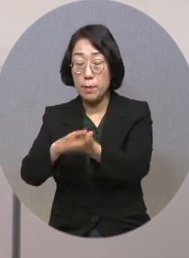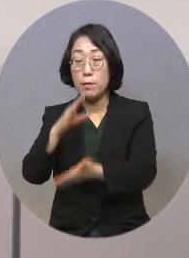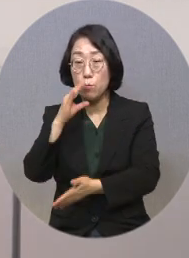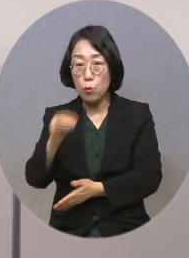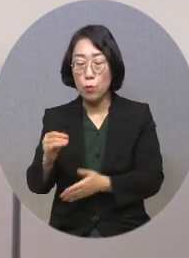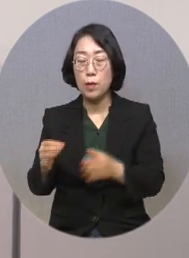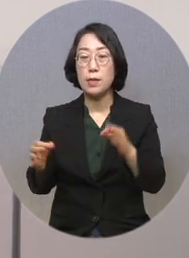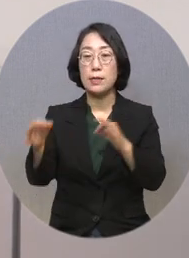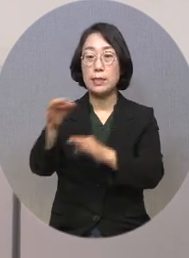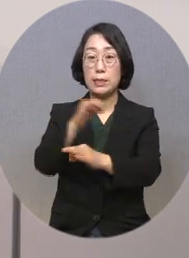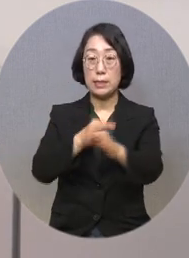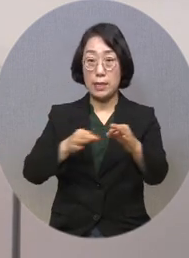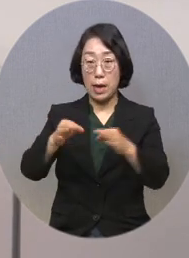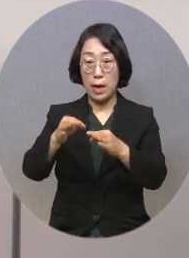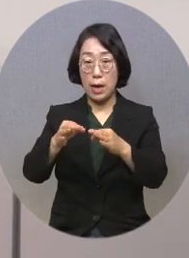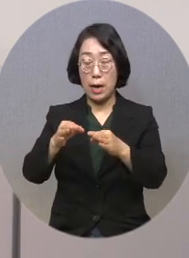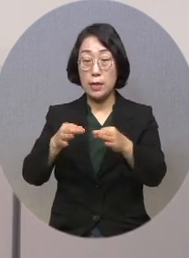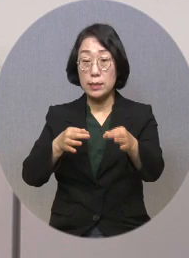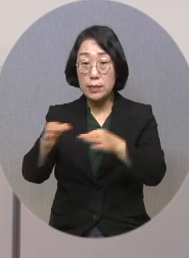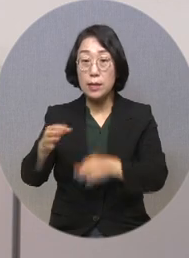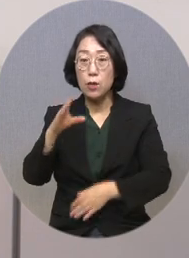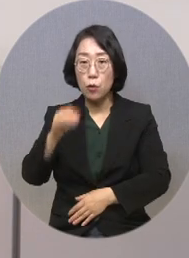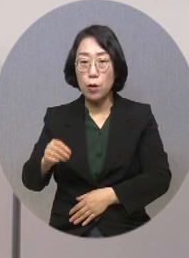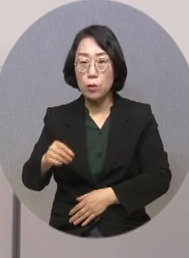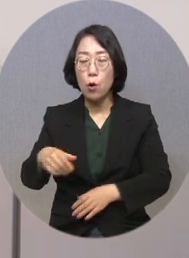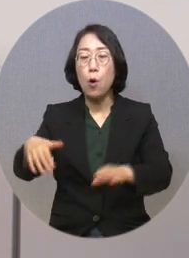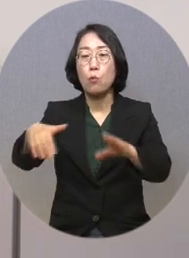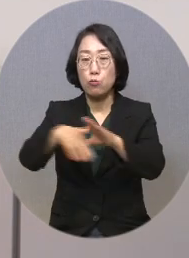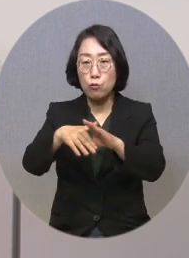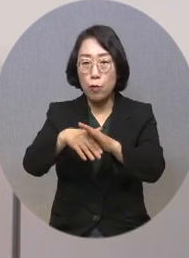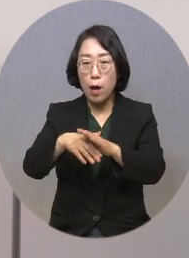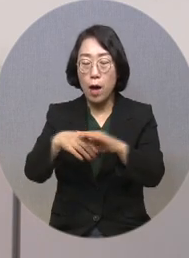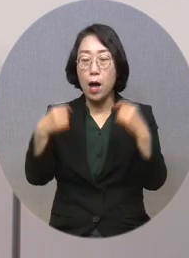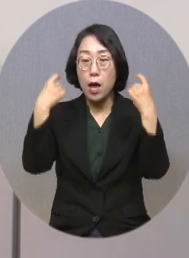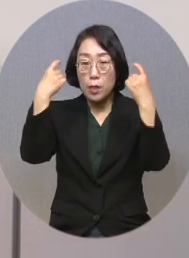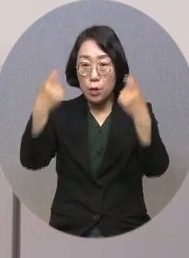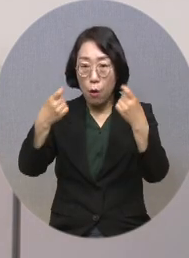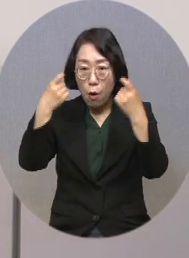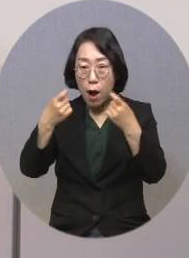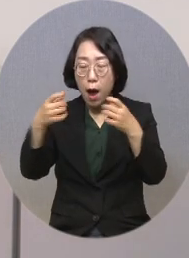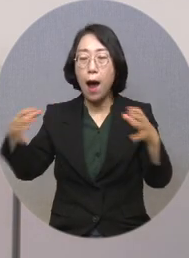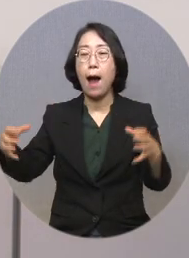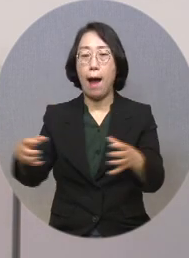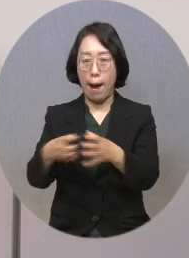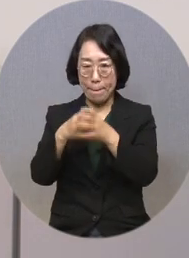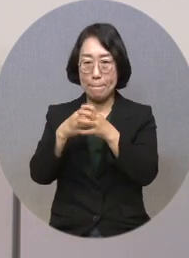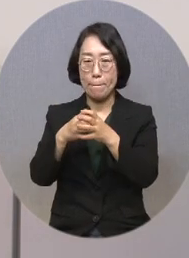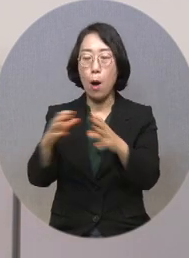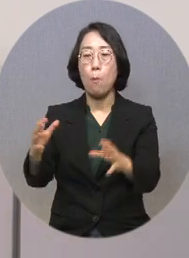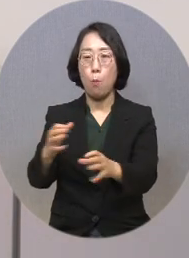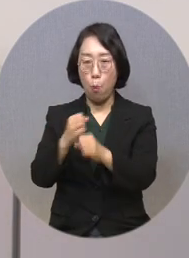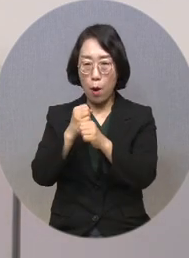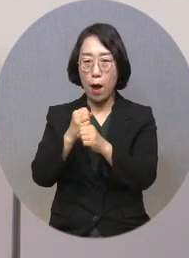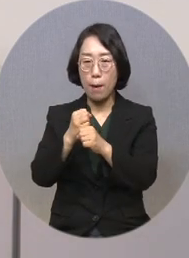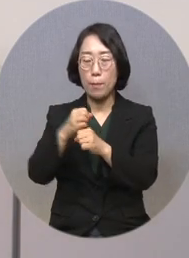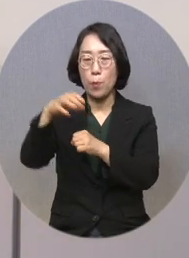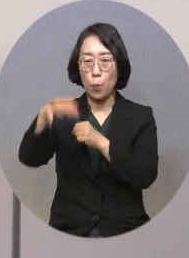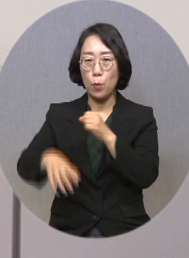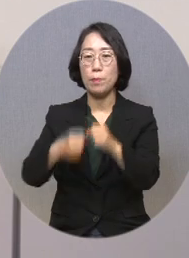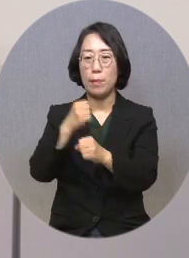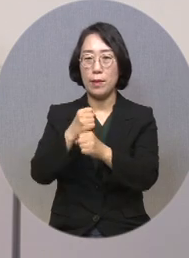기능을 넘어서 문화와 관광이 어우러진 복합 쇼핑 문화 공간으로 조성할 필요가 있습니다.